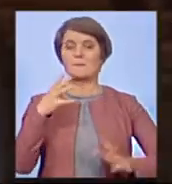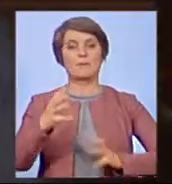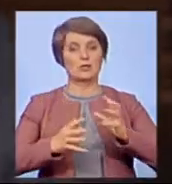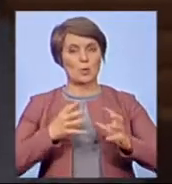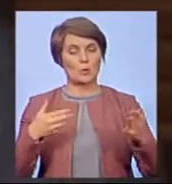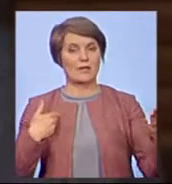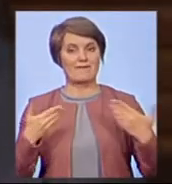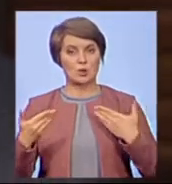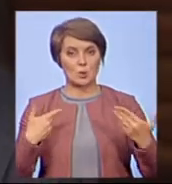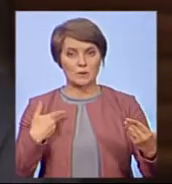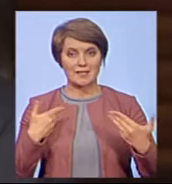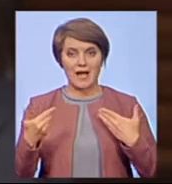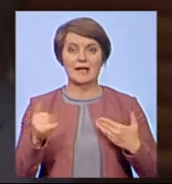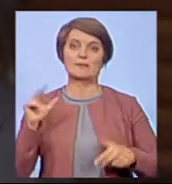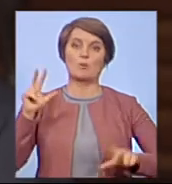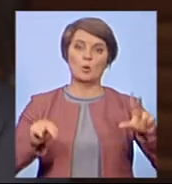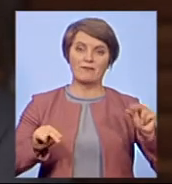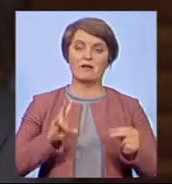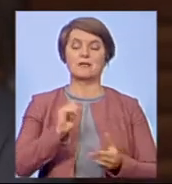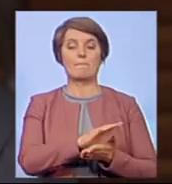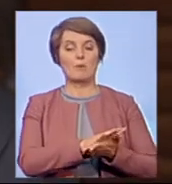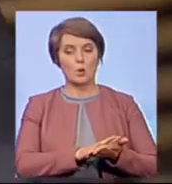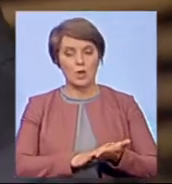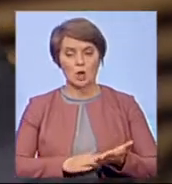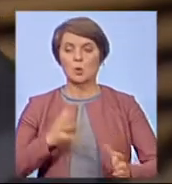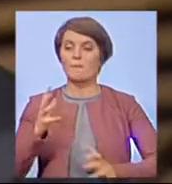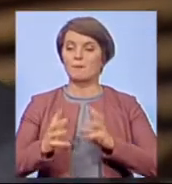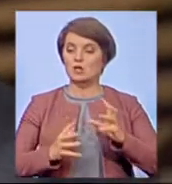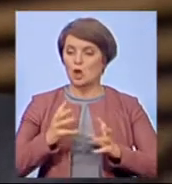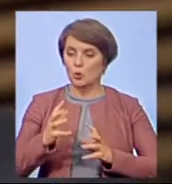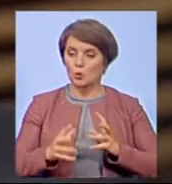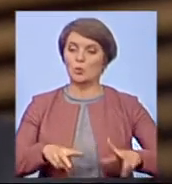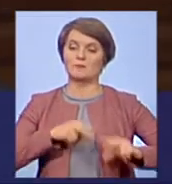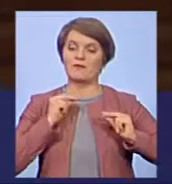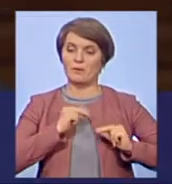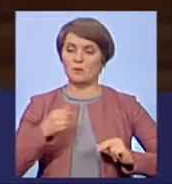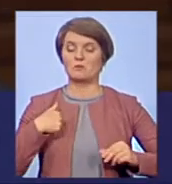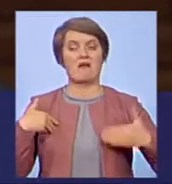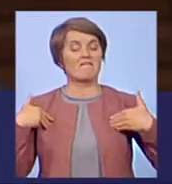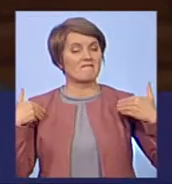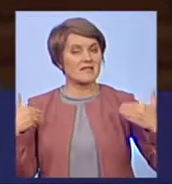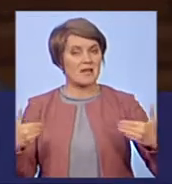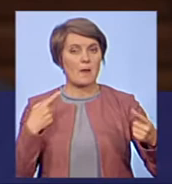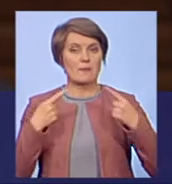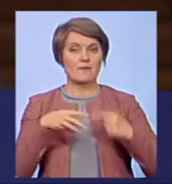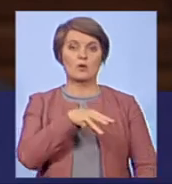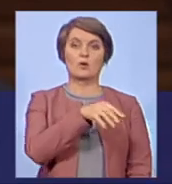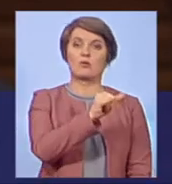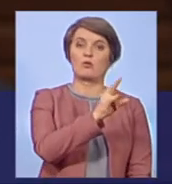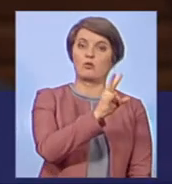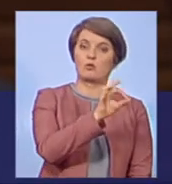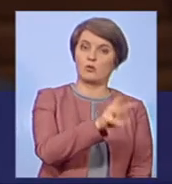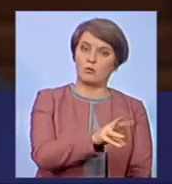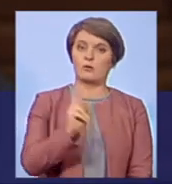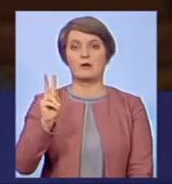сподівається на подальшу міжнародну співпрацю. Я вітаю перемовини між Муном і Кімом. Ми дуже сподіваємося,